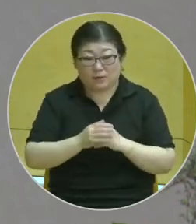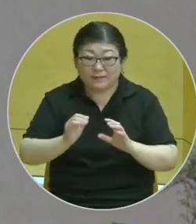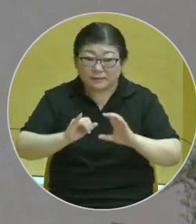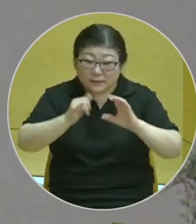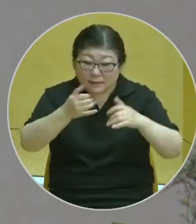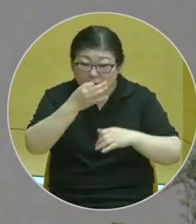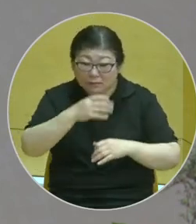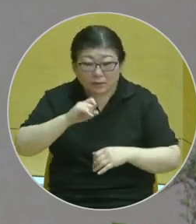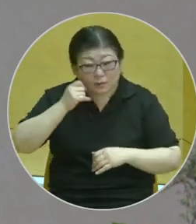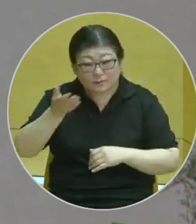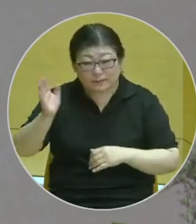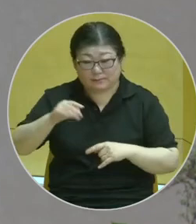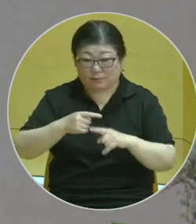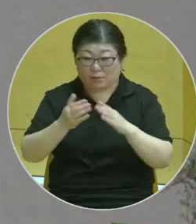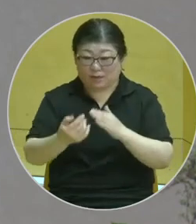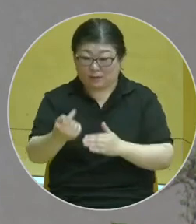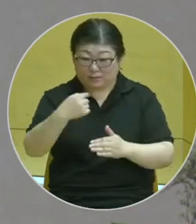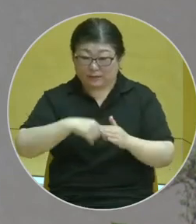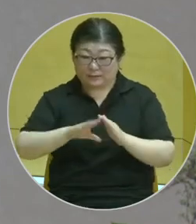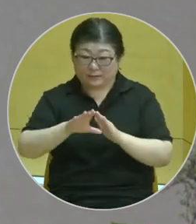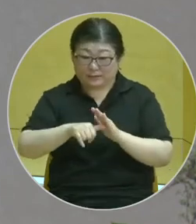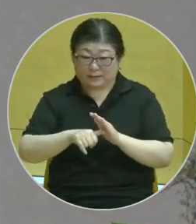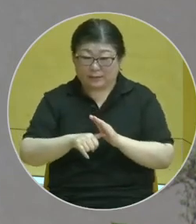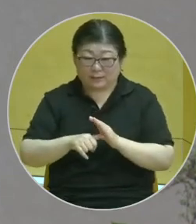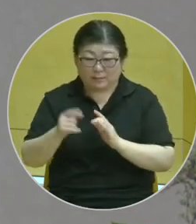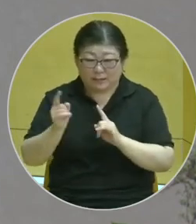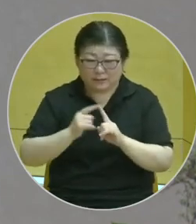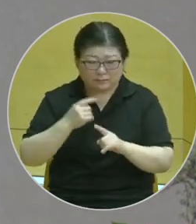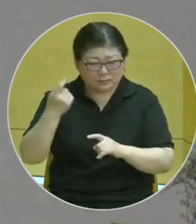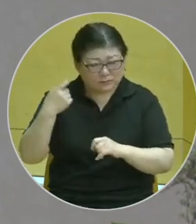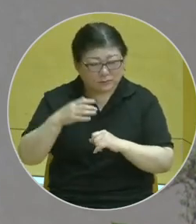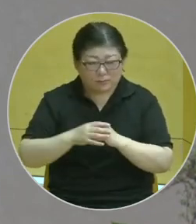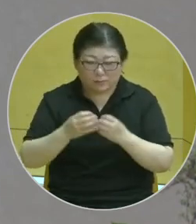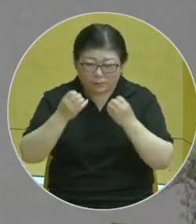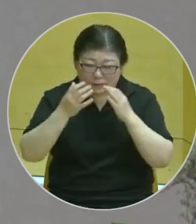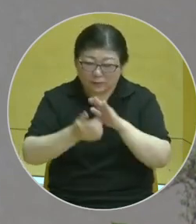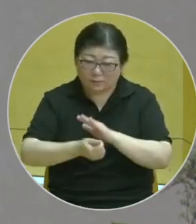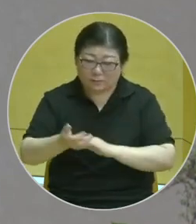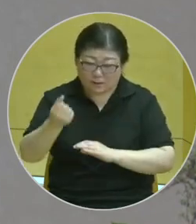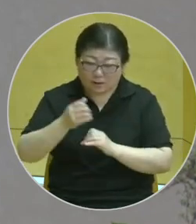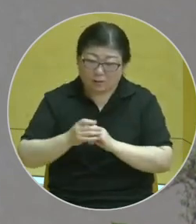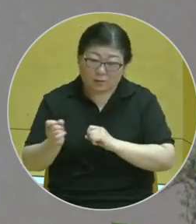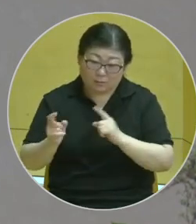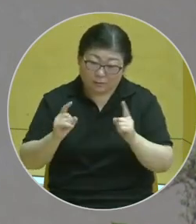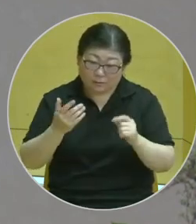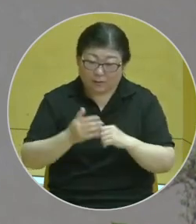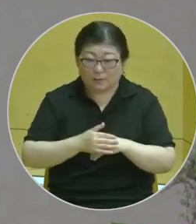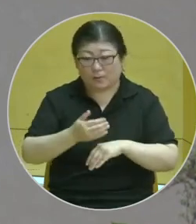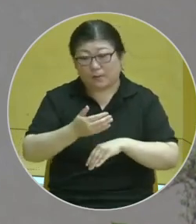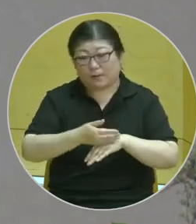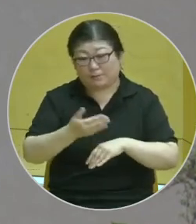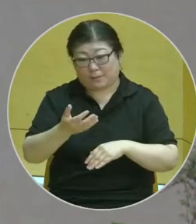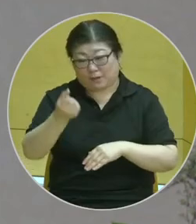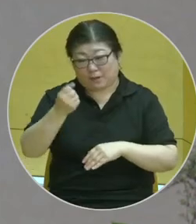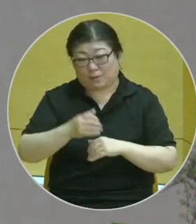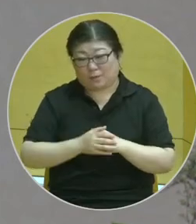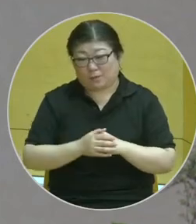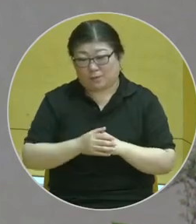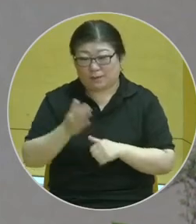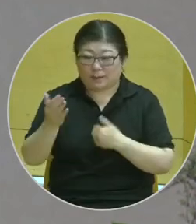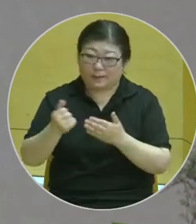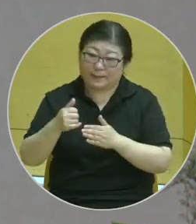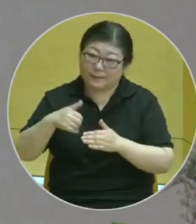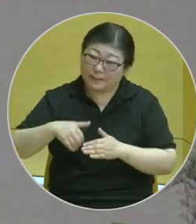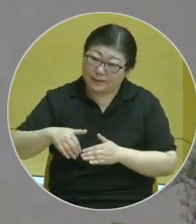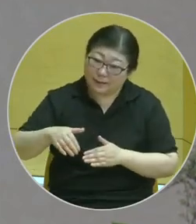말씀듣고 회복되고 찬양하며 회복되고 새로운 소망을 갖고 그리고 회복된 사람의 기쁨과 감사를 가지고 하나님께 이끌어갈 수 있는 교회가